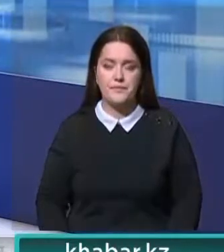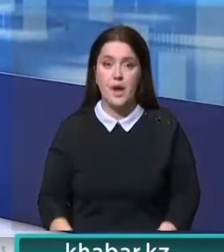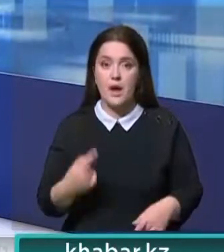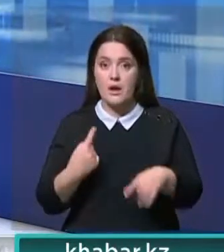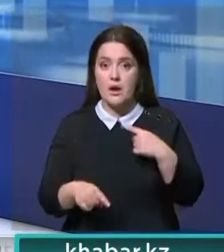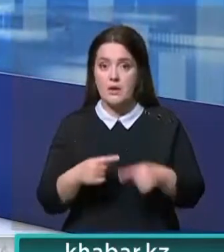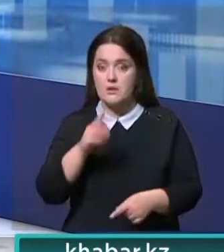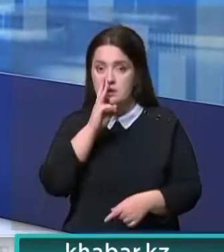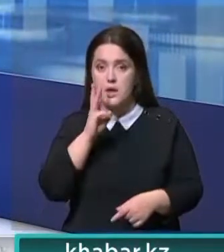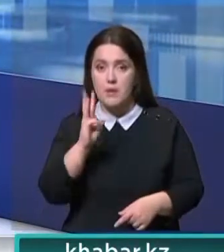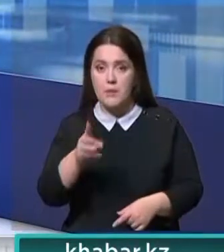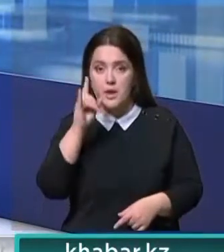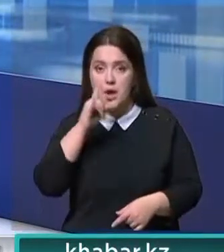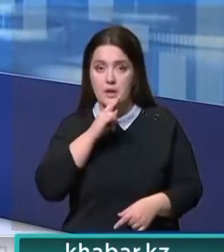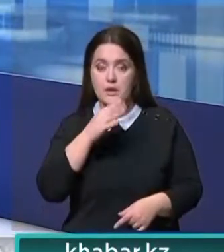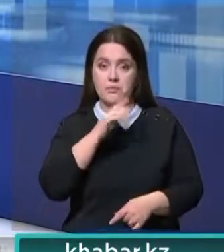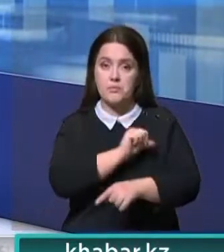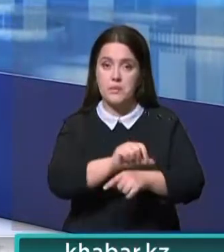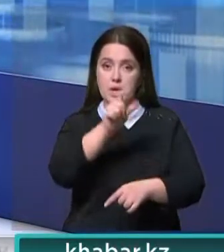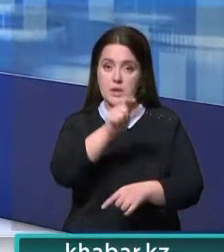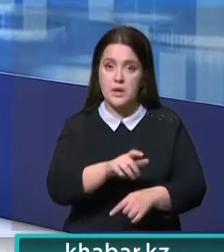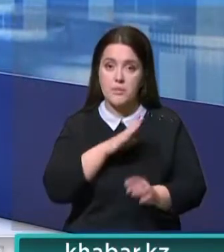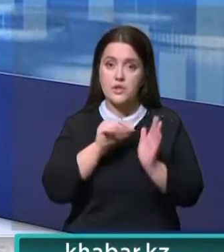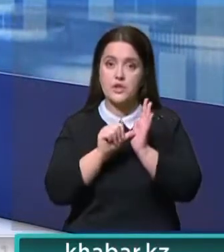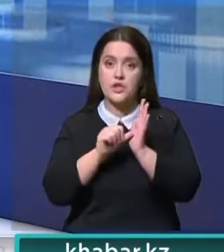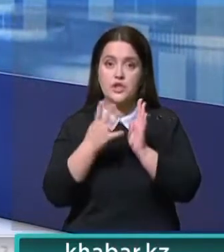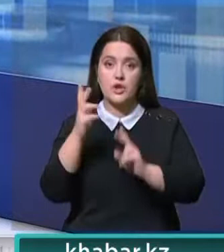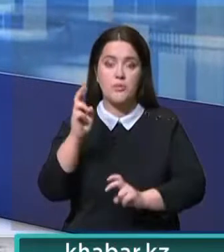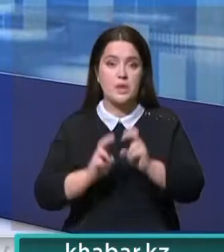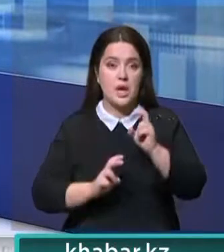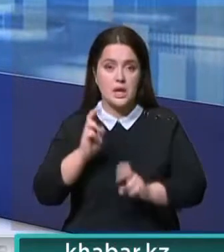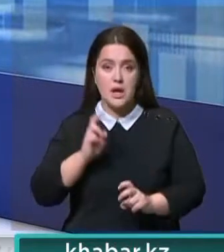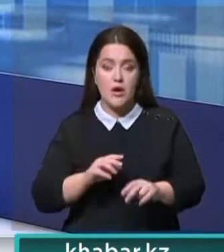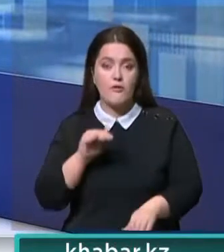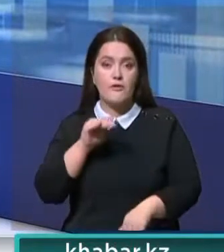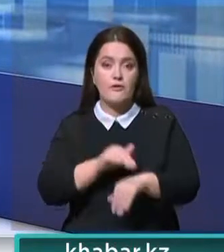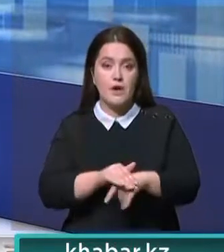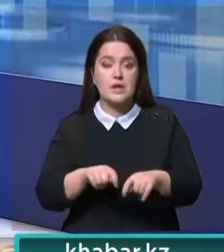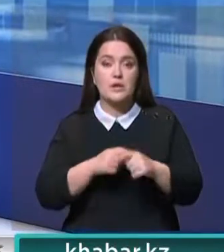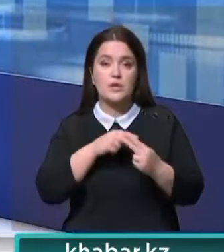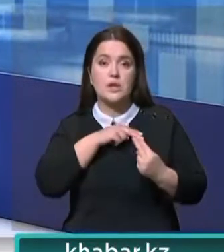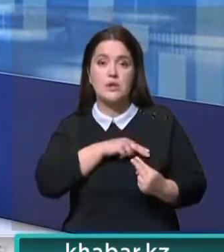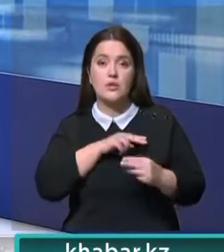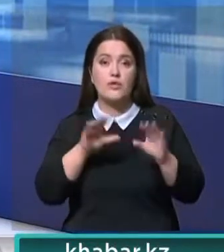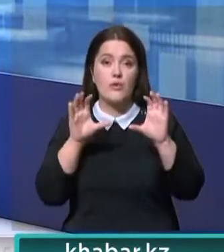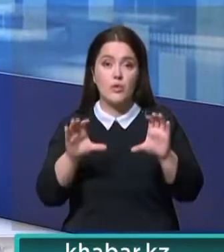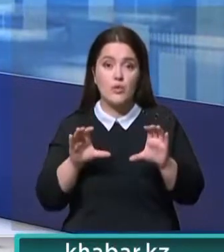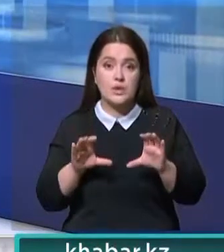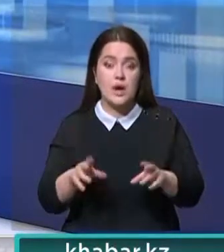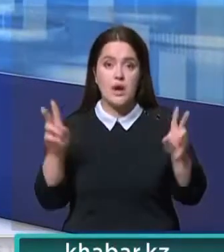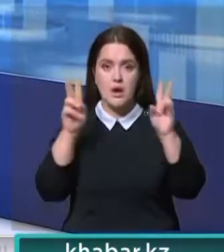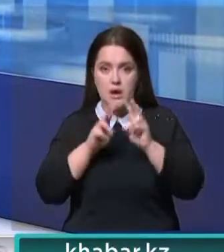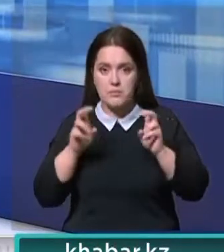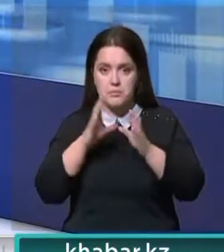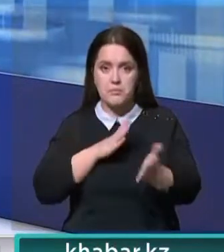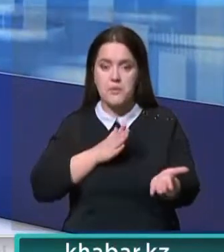Разную зарплату казахстанцам и иностранцам платили сразу на 64 предприятиях страны. Факты нарушения Трудового кодекса